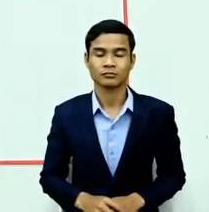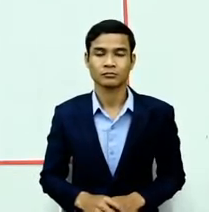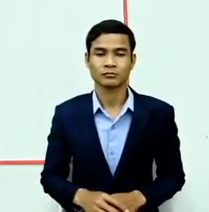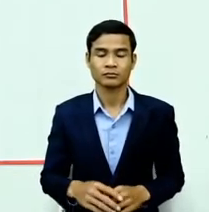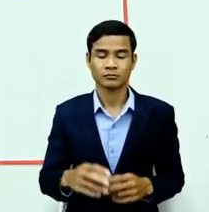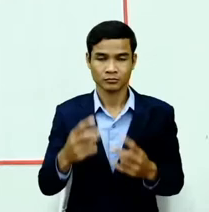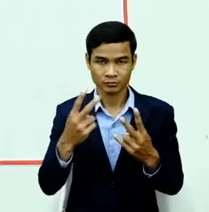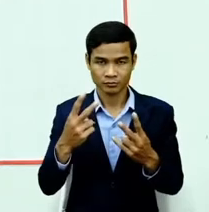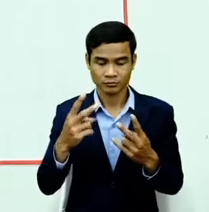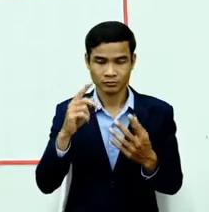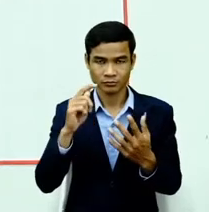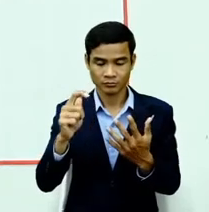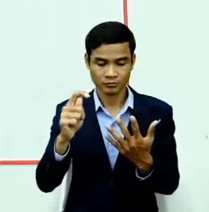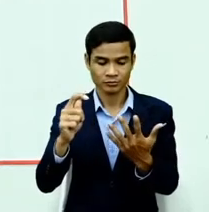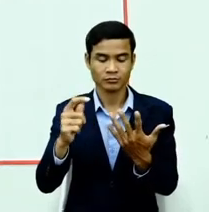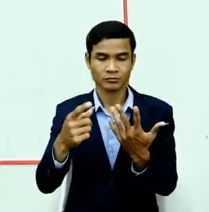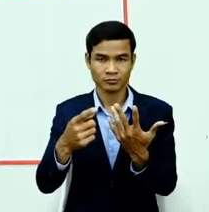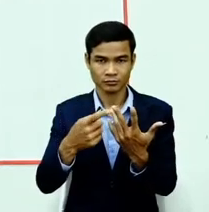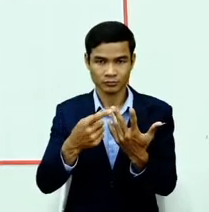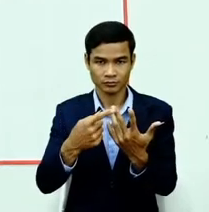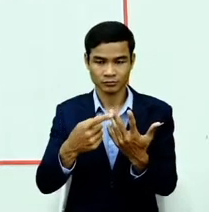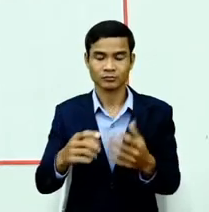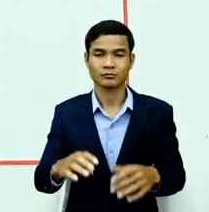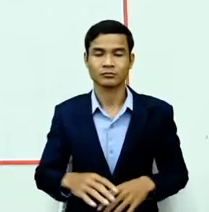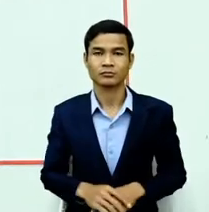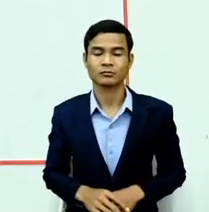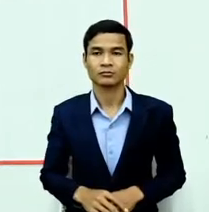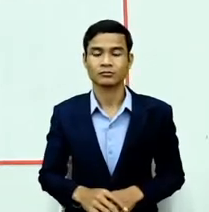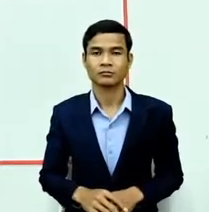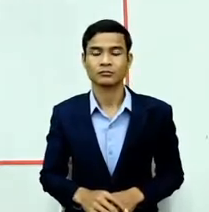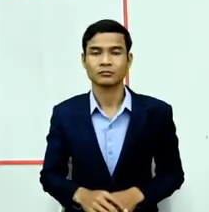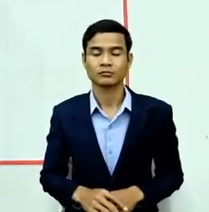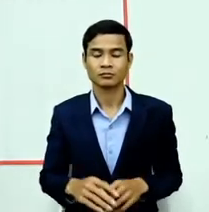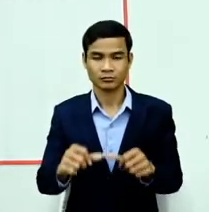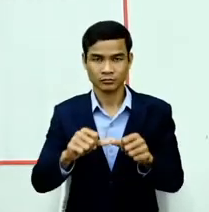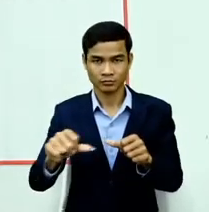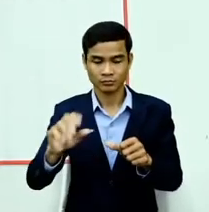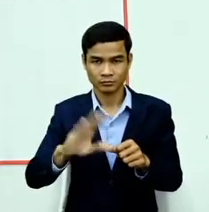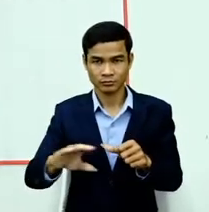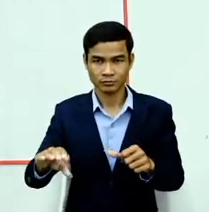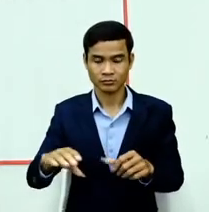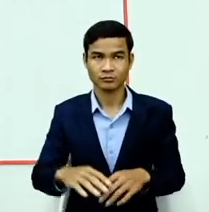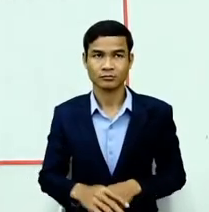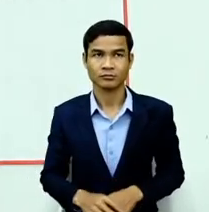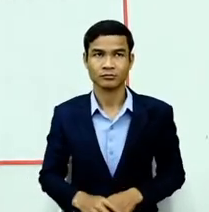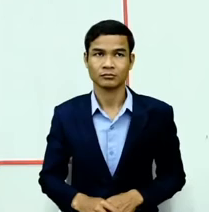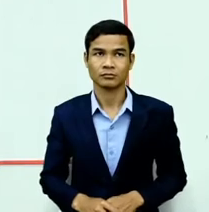Chà, tiền toán rô ôm rùng. Chà, bánh to.